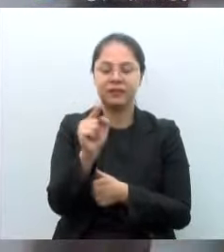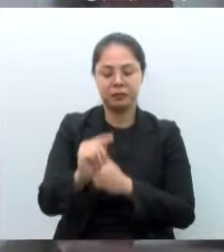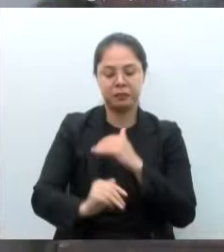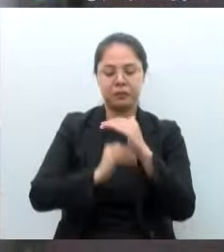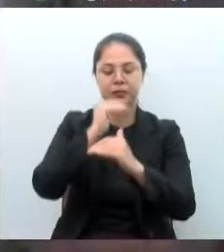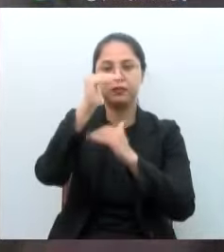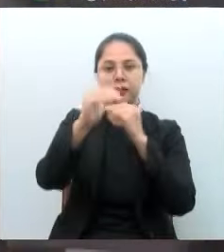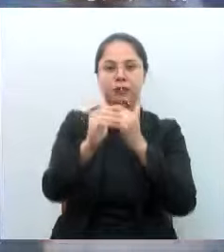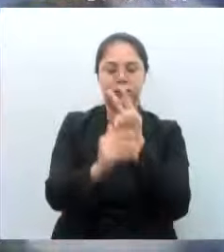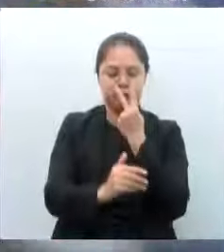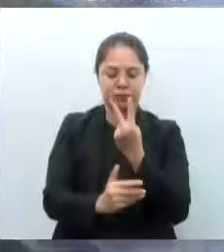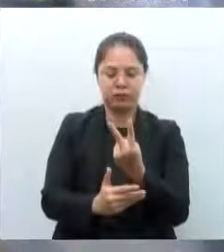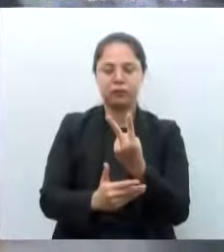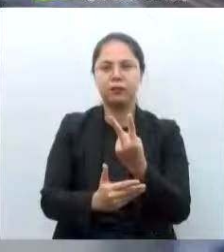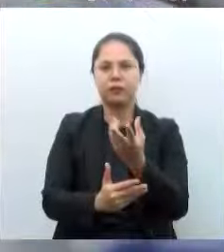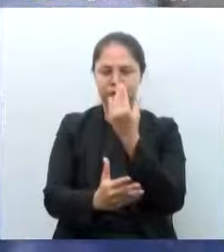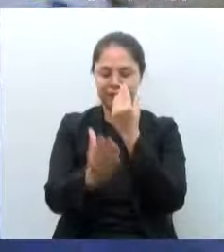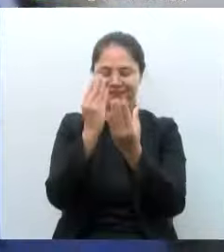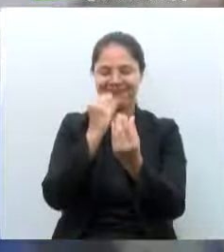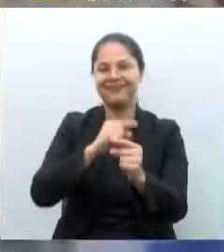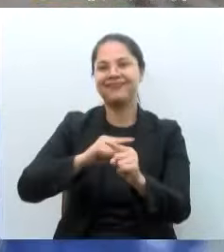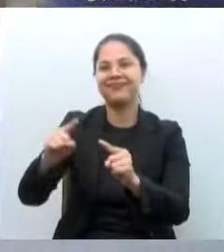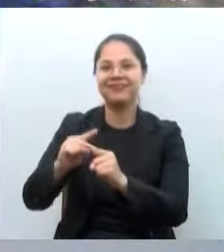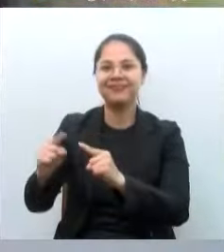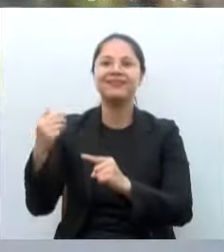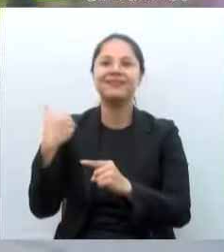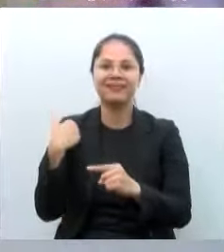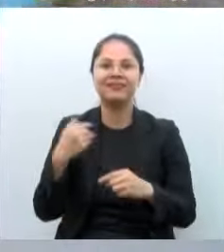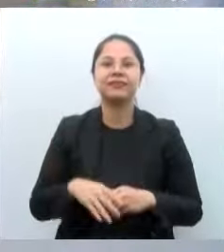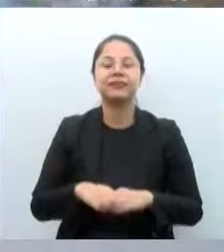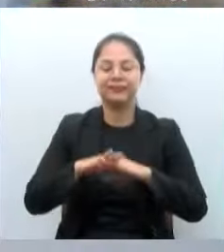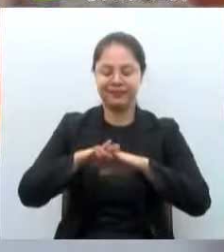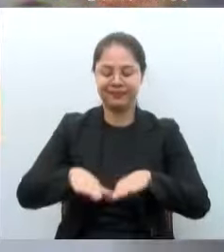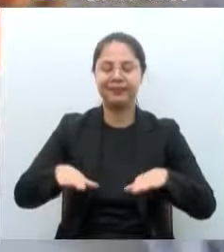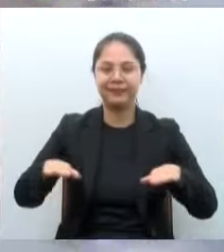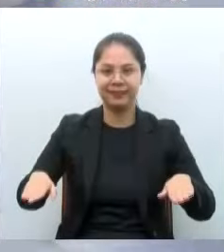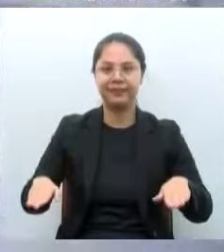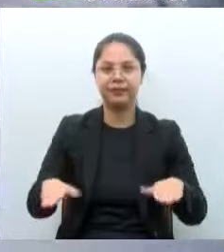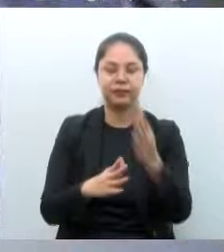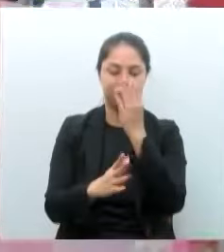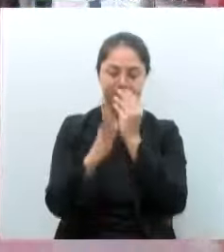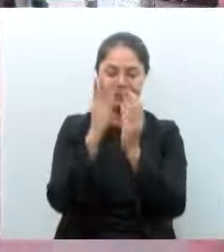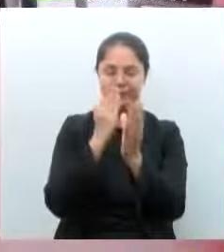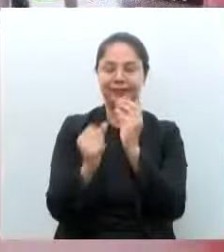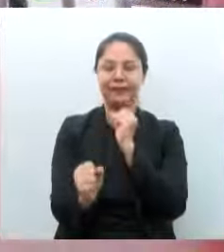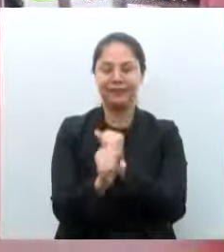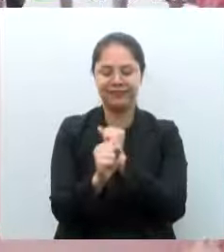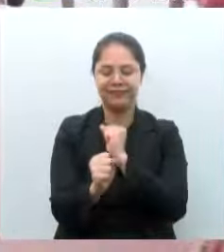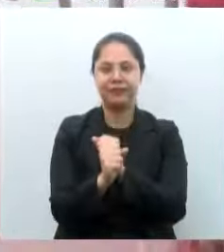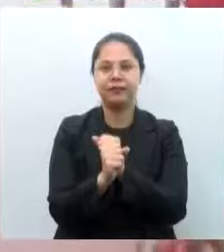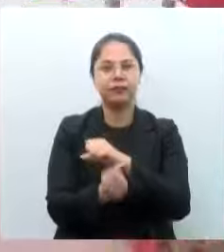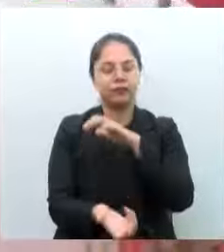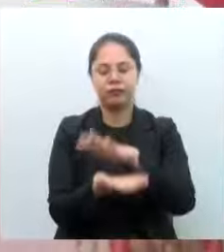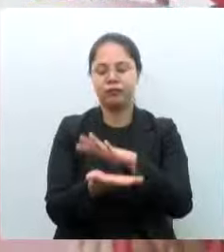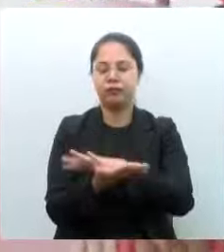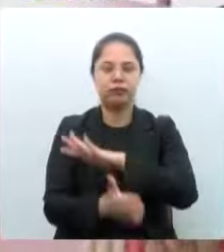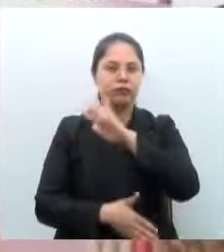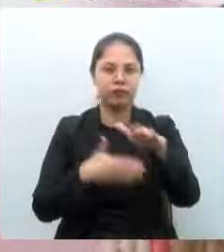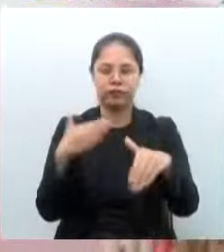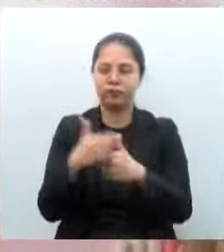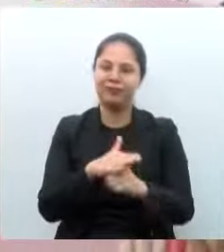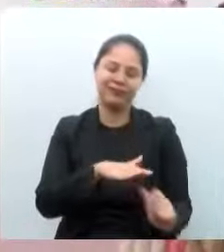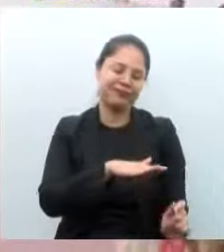ากขึ้นศึกษาหาความรู้มากขึ้นค่ะก็และเด็กๆ เนี่ยก็จะได้เรียนรู้ด้วยกันทั้งหมดทั้งโรงเรียนตั้งแต่ระดับ